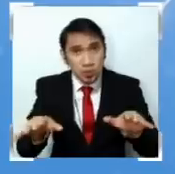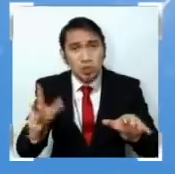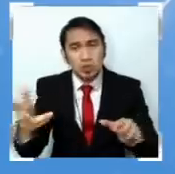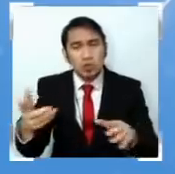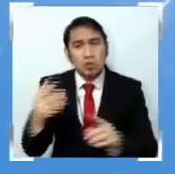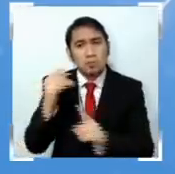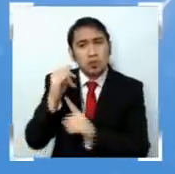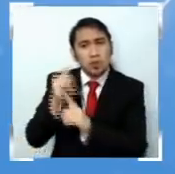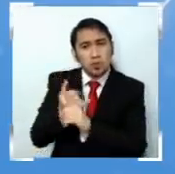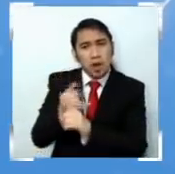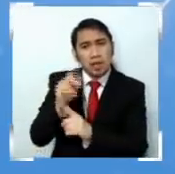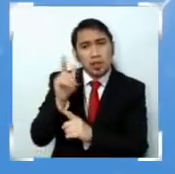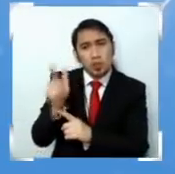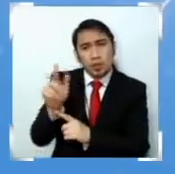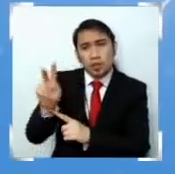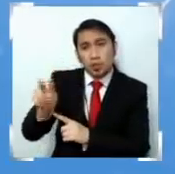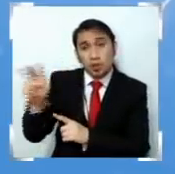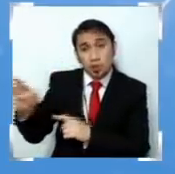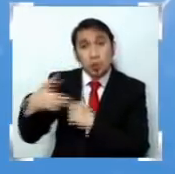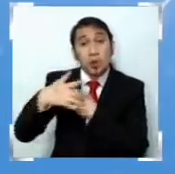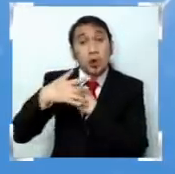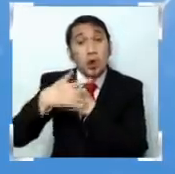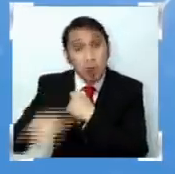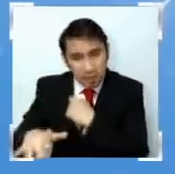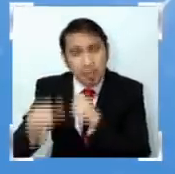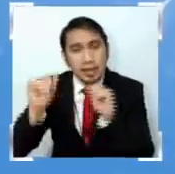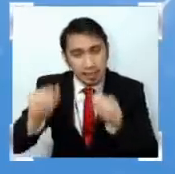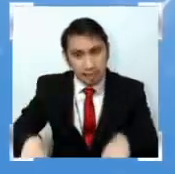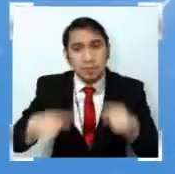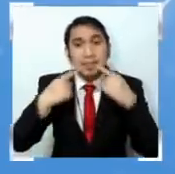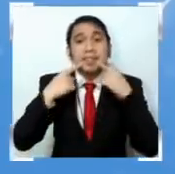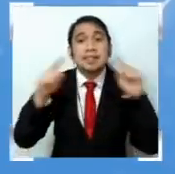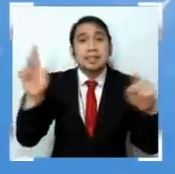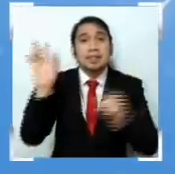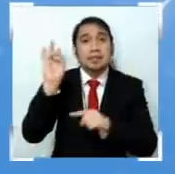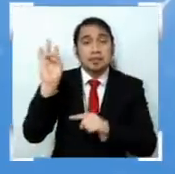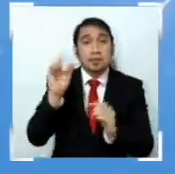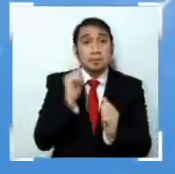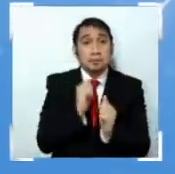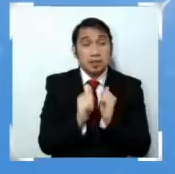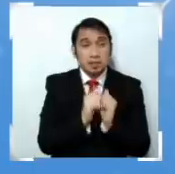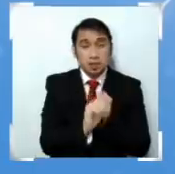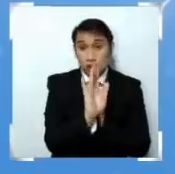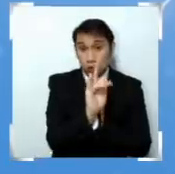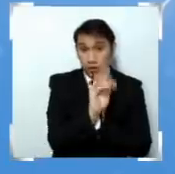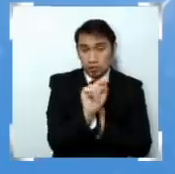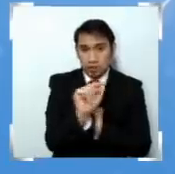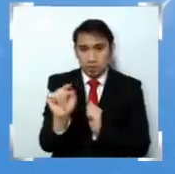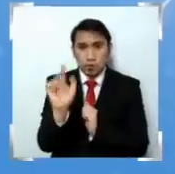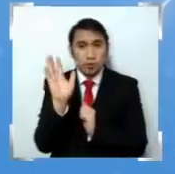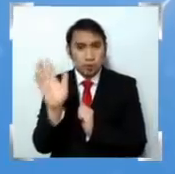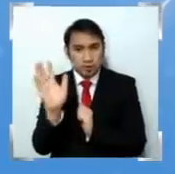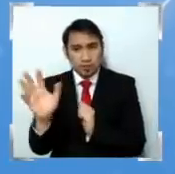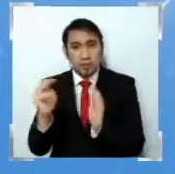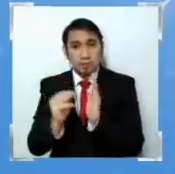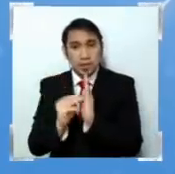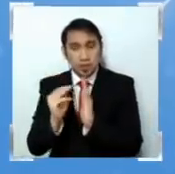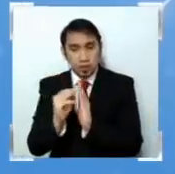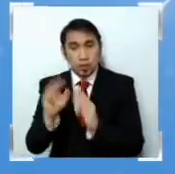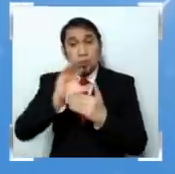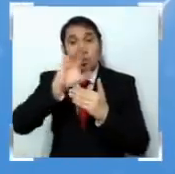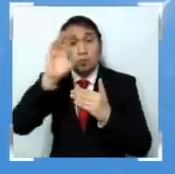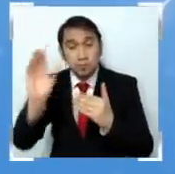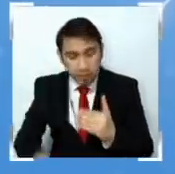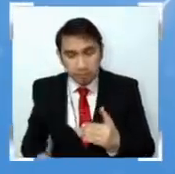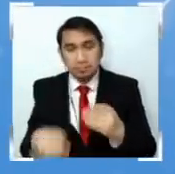bansa ang herd containment. Ibig sabihin 25 million hanggang 50 million ang fully vaccinated. Ang pinaka-aasam na herd